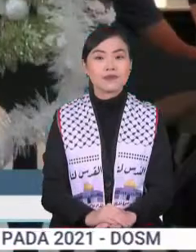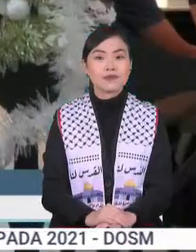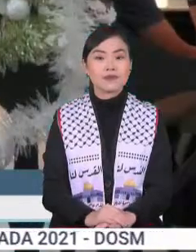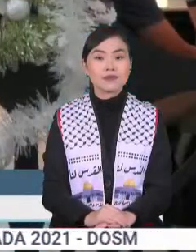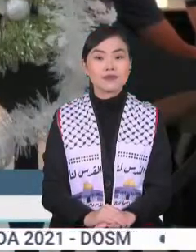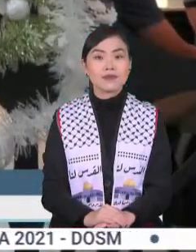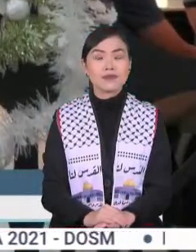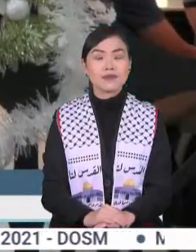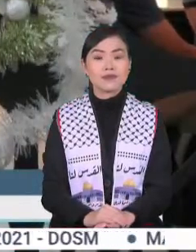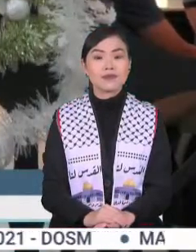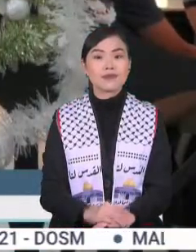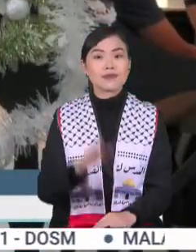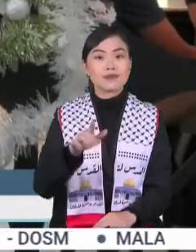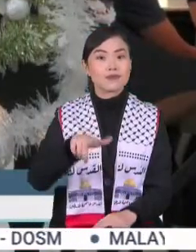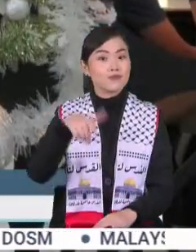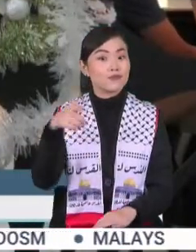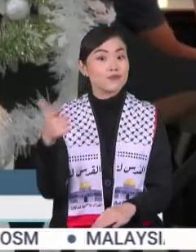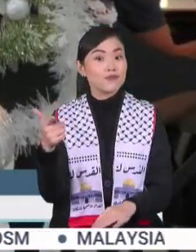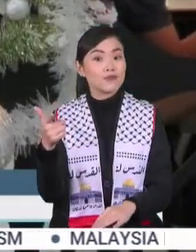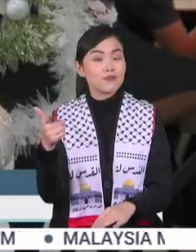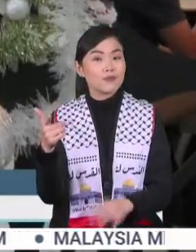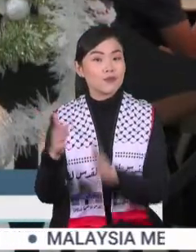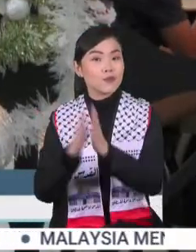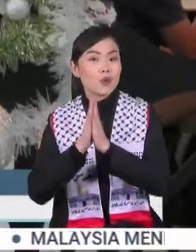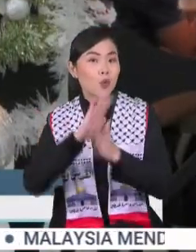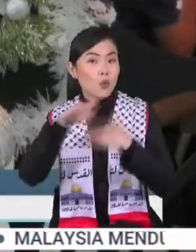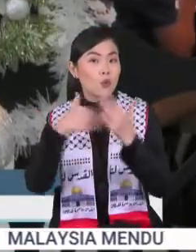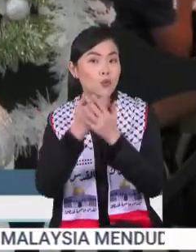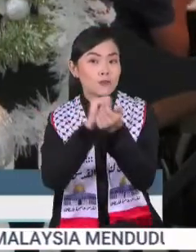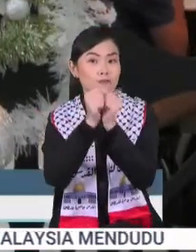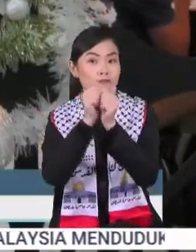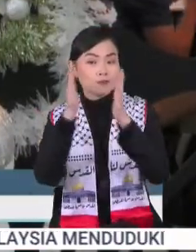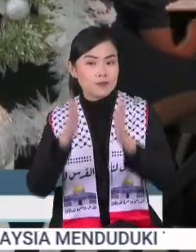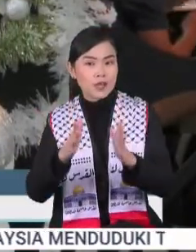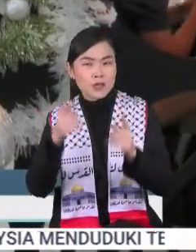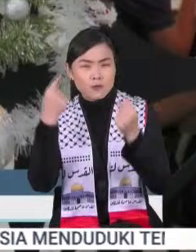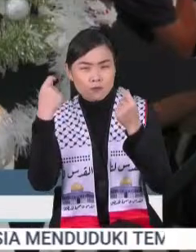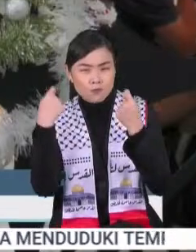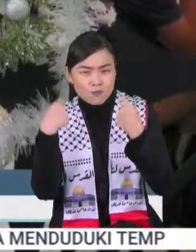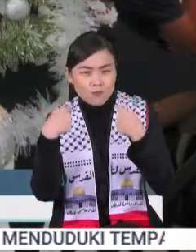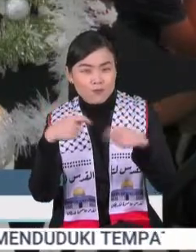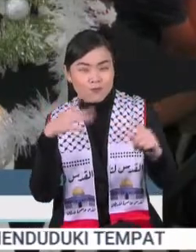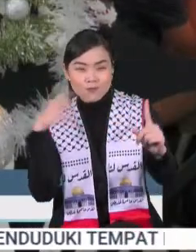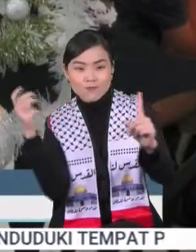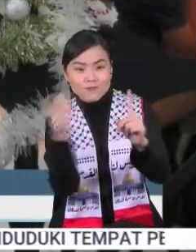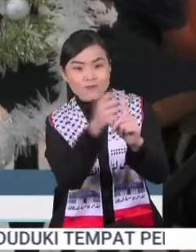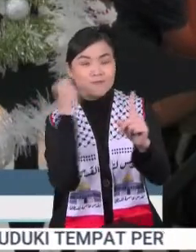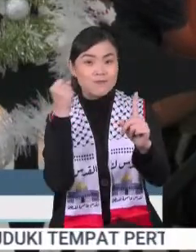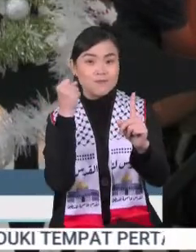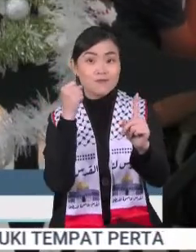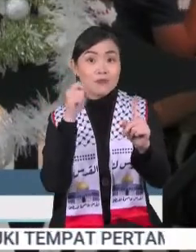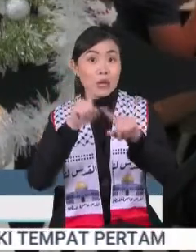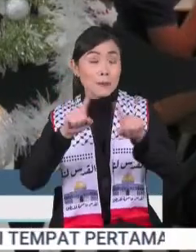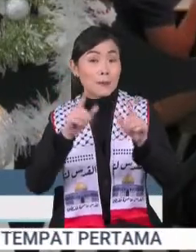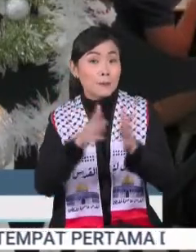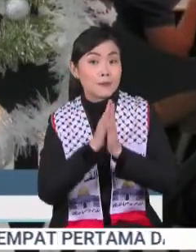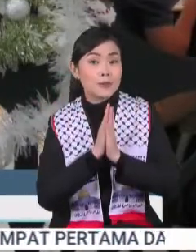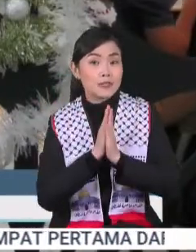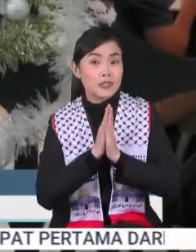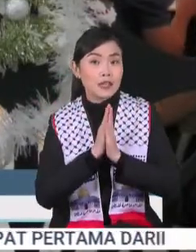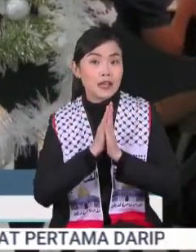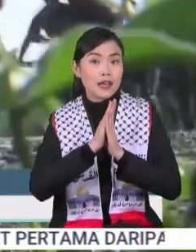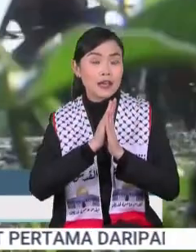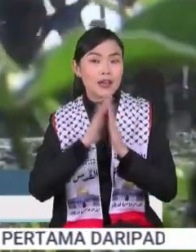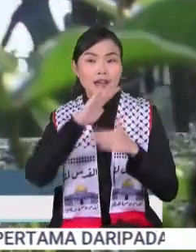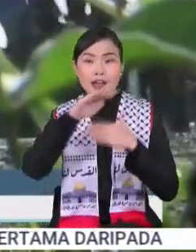kita Selain Kita minta semua atlet-atlet Cuba mencapai kejayaan dengan baik kita juga meminta supaya